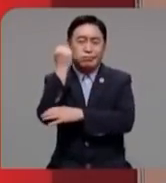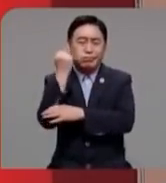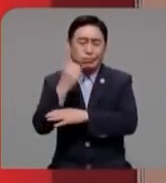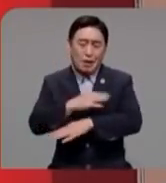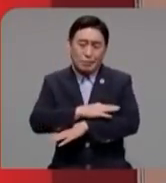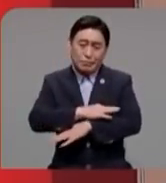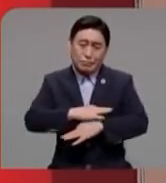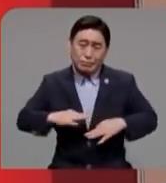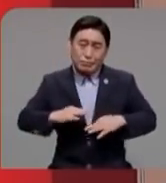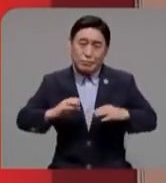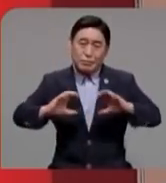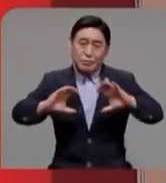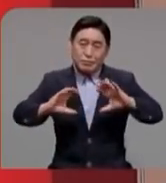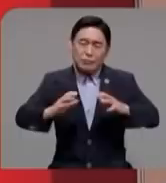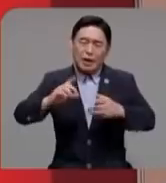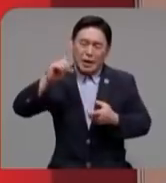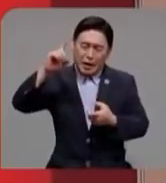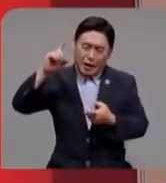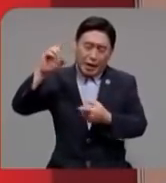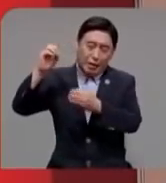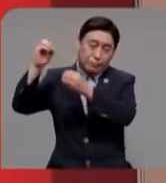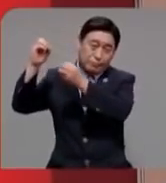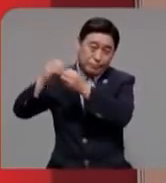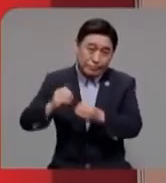부패공화국으로 그대로 남아서